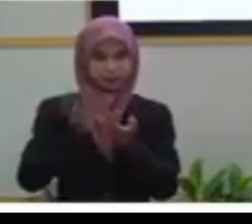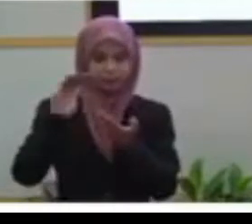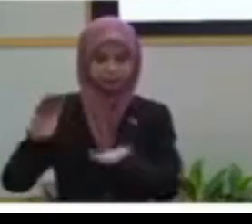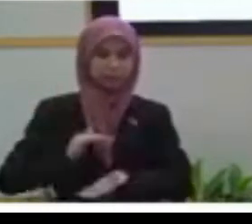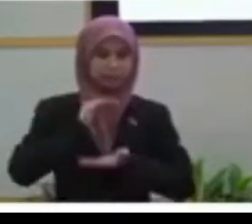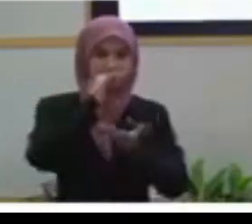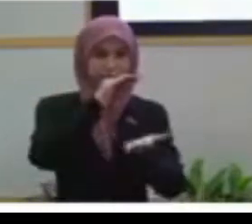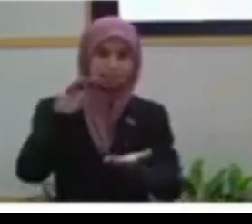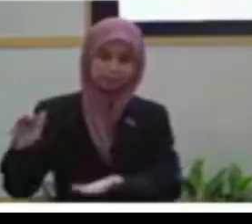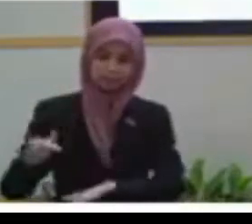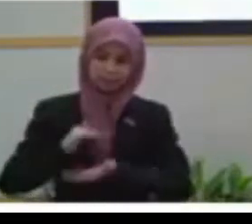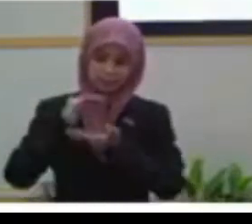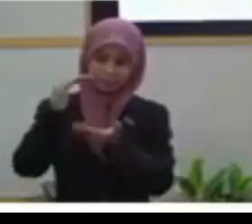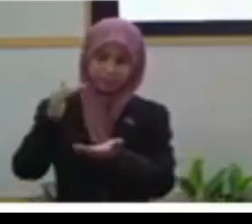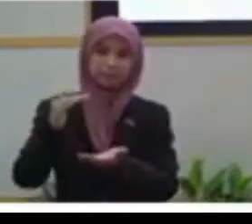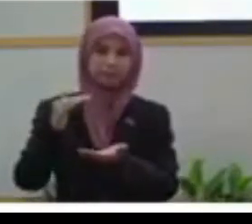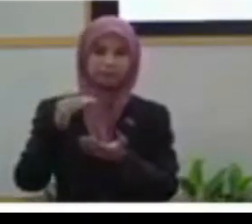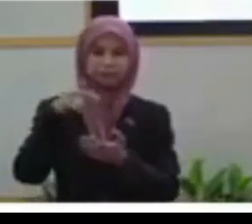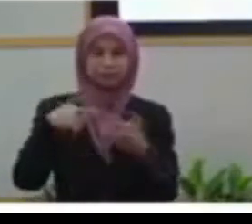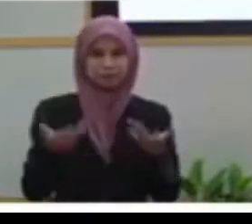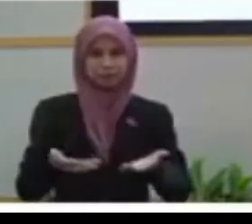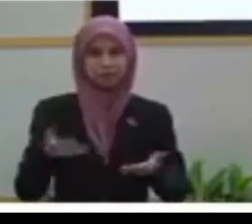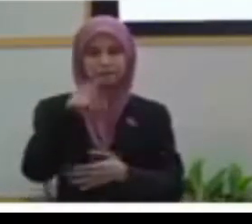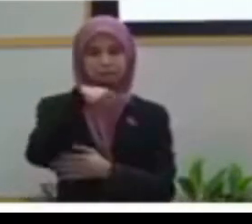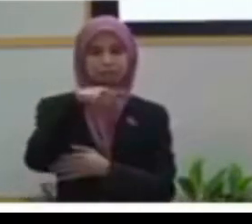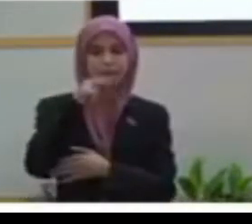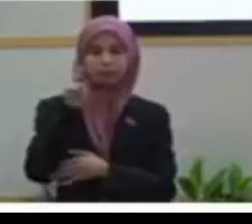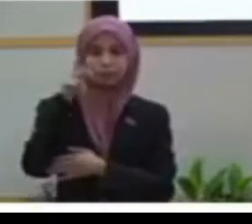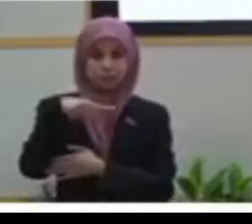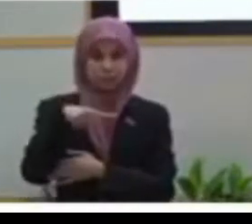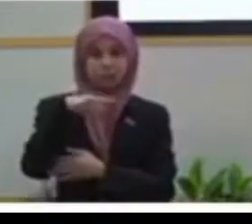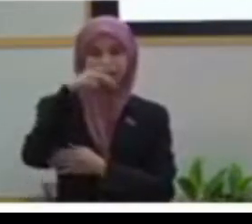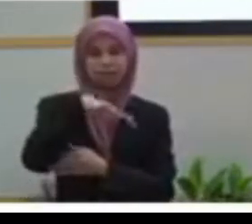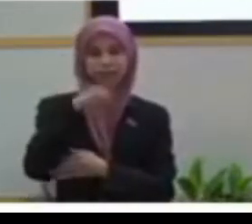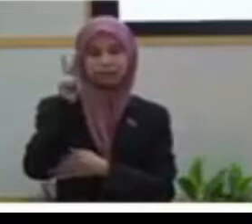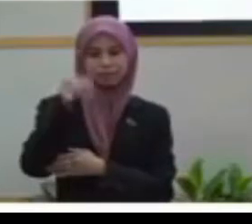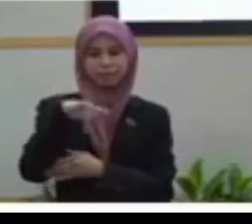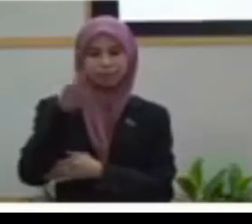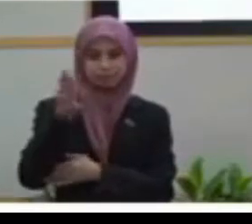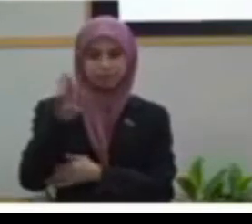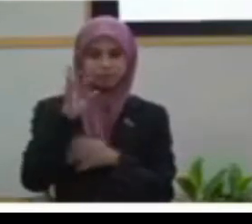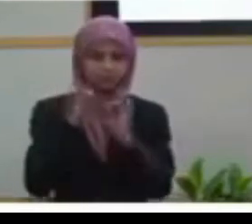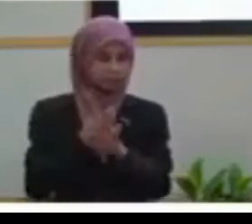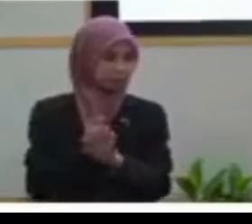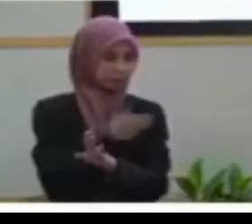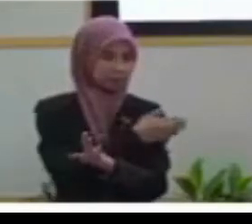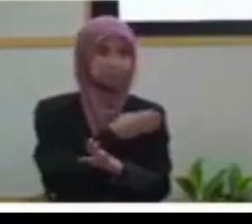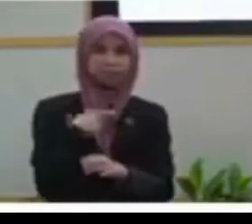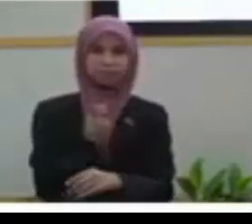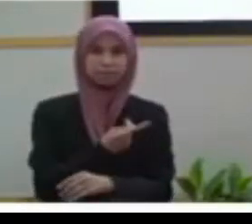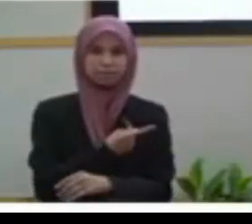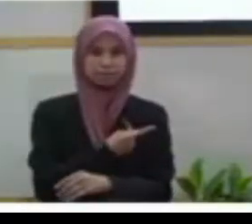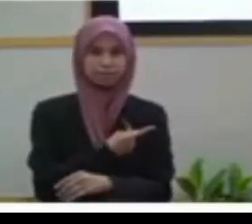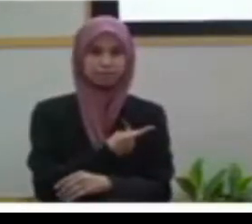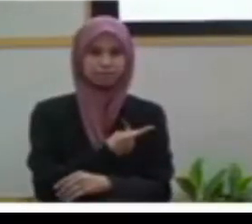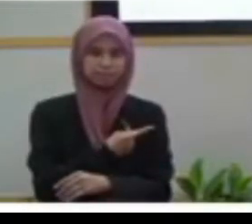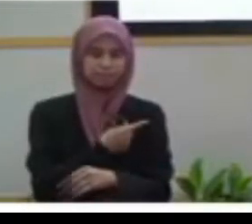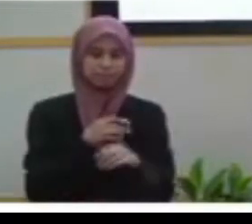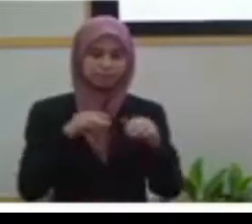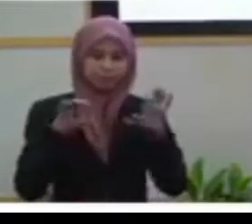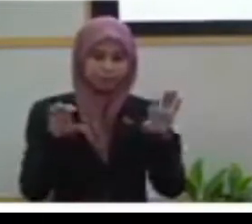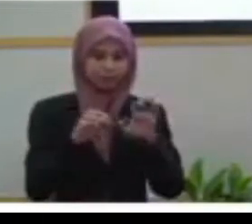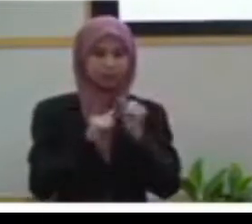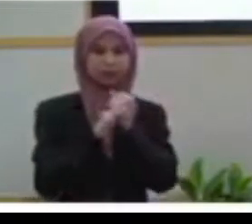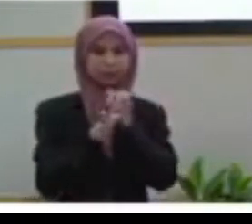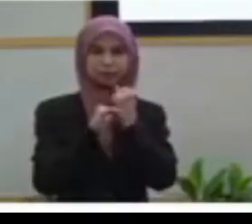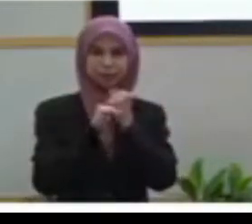maklumat semasa PKP, PKPB. Kalau sebelum ini kita membuat